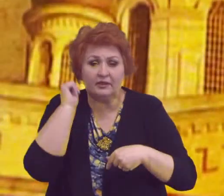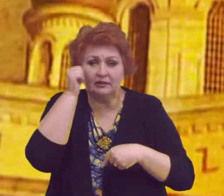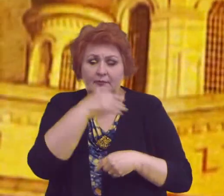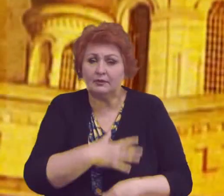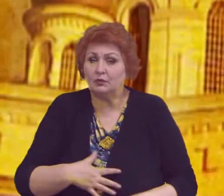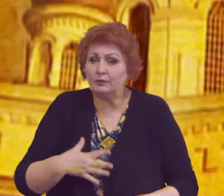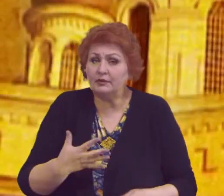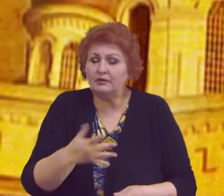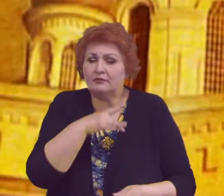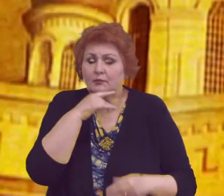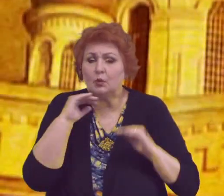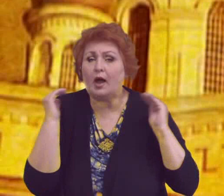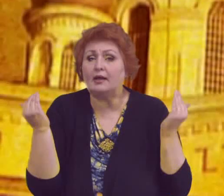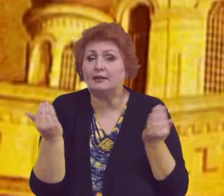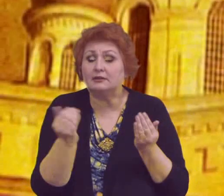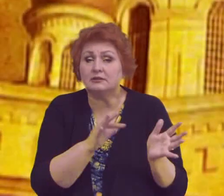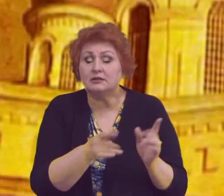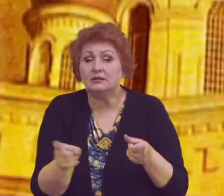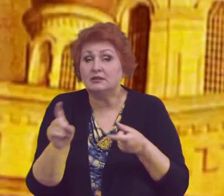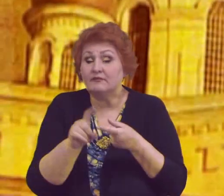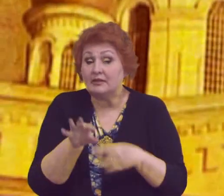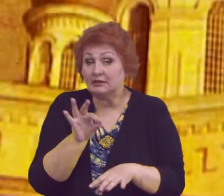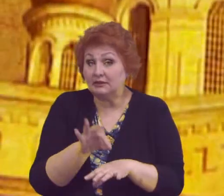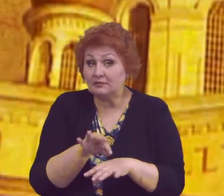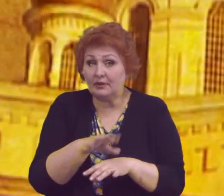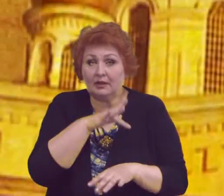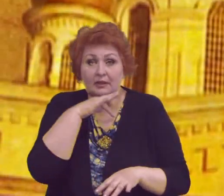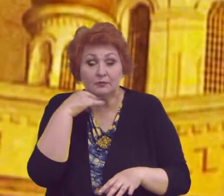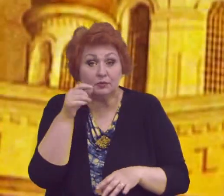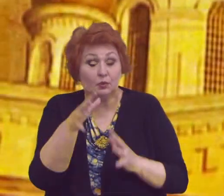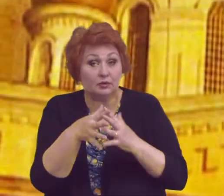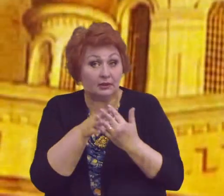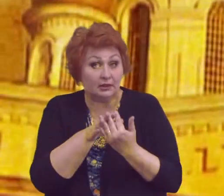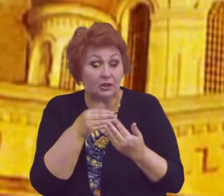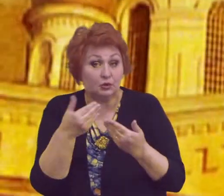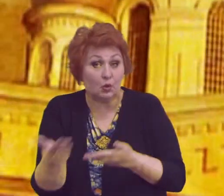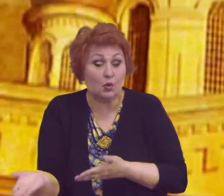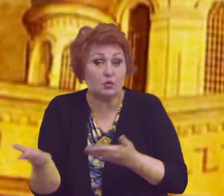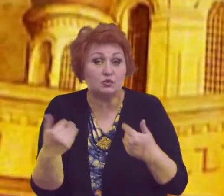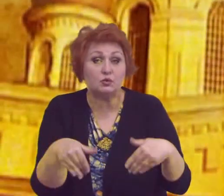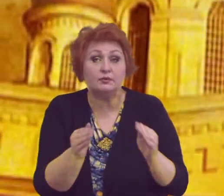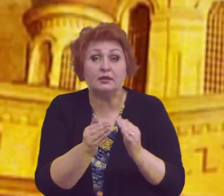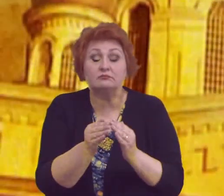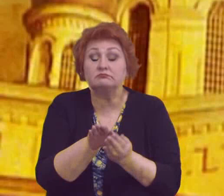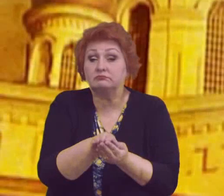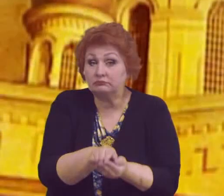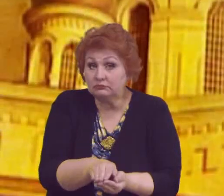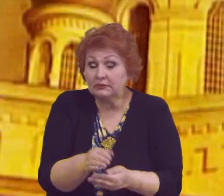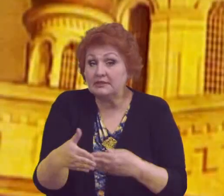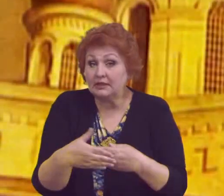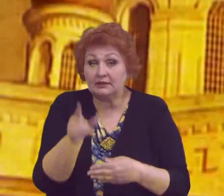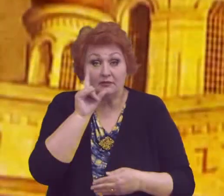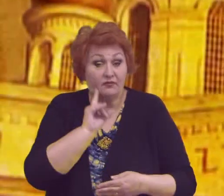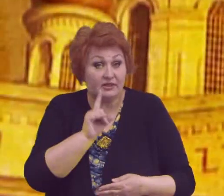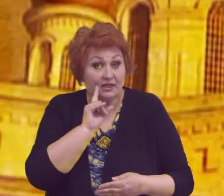мы переживаем ряд ограничительных мер, связанных с пандемией. И в большинстве населенных пунктов доступ на кладбище будет закрыт. Это